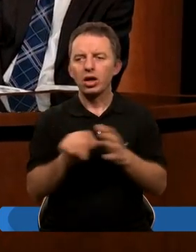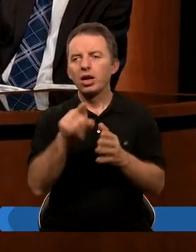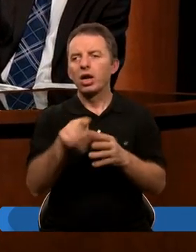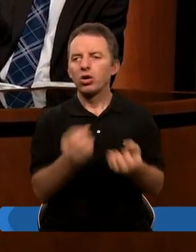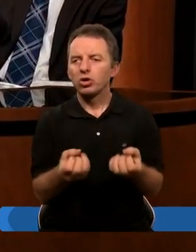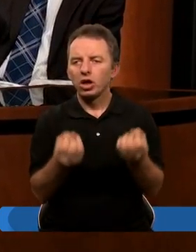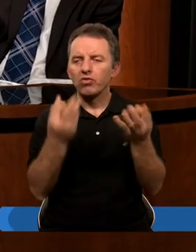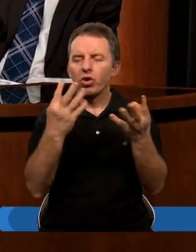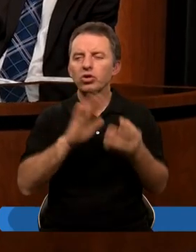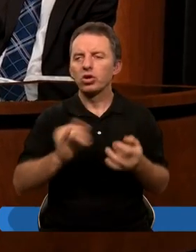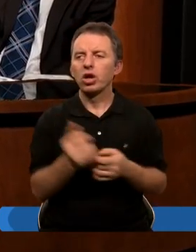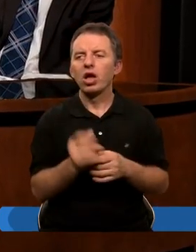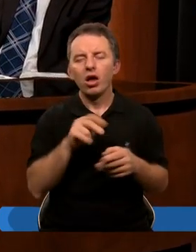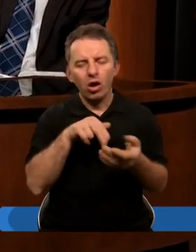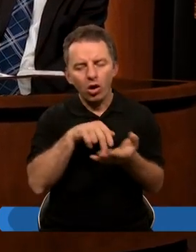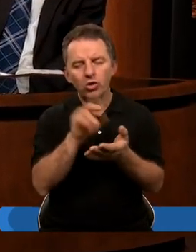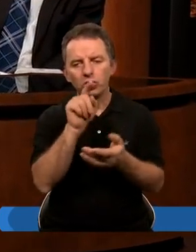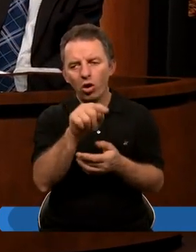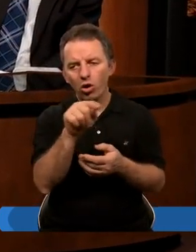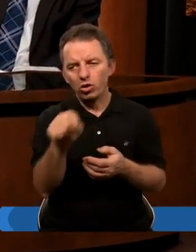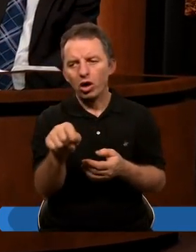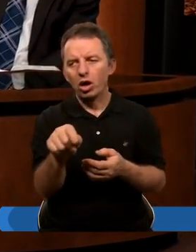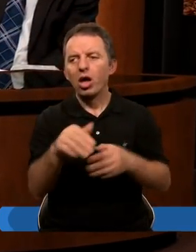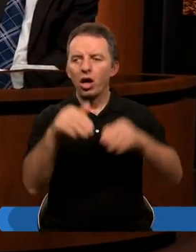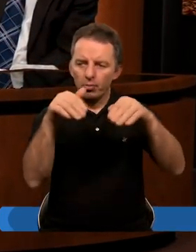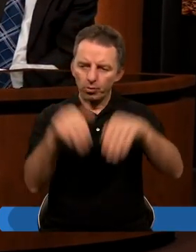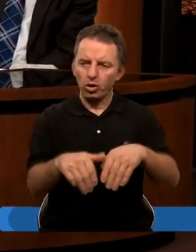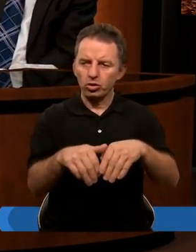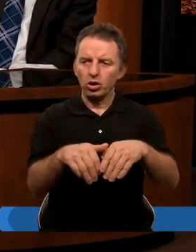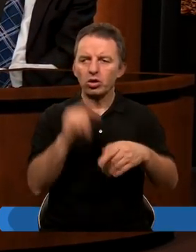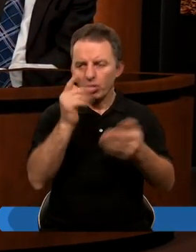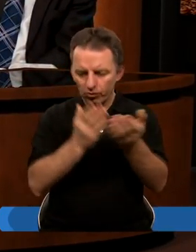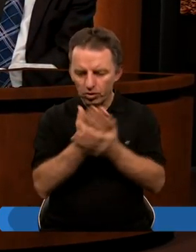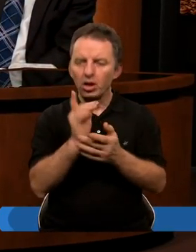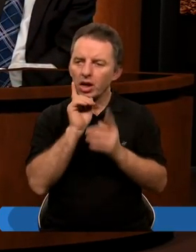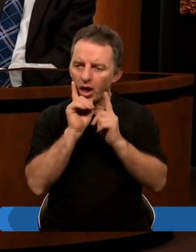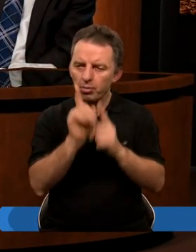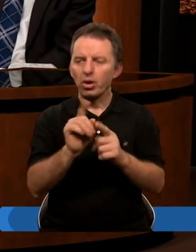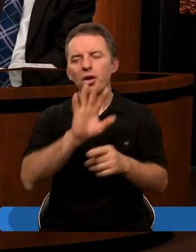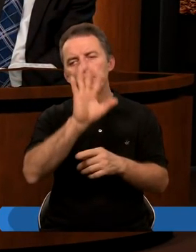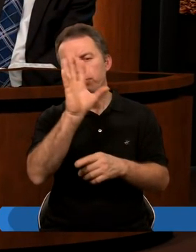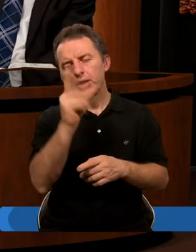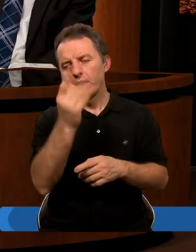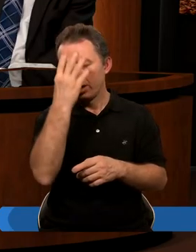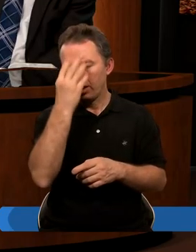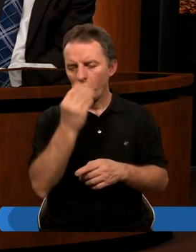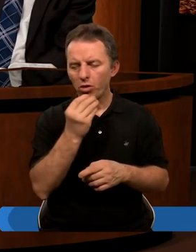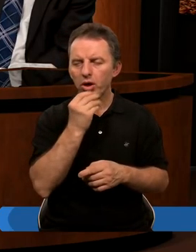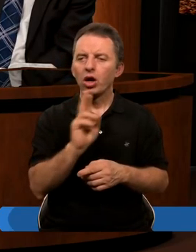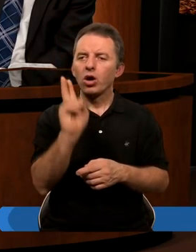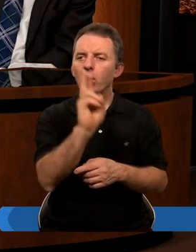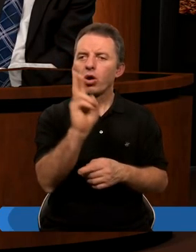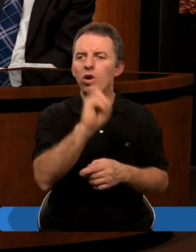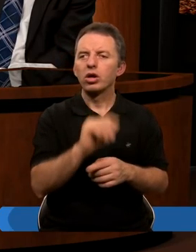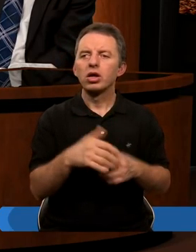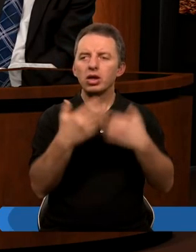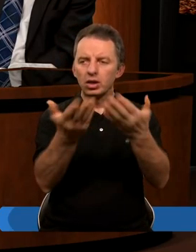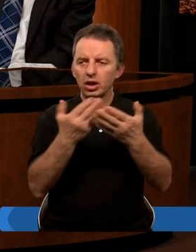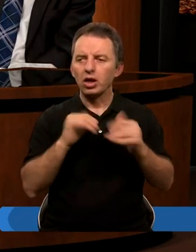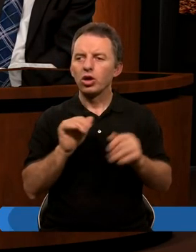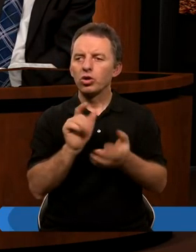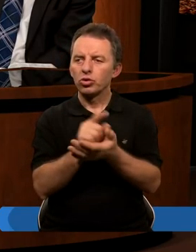nich się tworzy. A więc chodzi o co? Można sobie żyć w takim naprawdę bardzo pięknym obrazie kogoś, kto dostaje